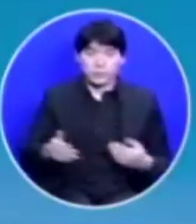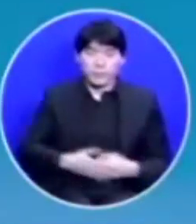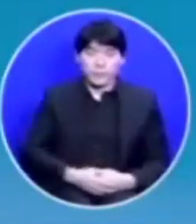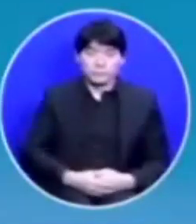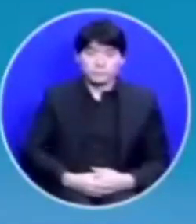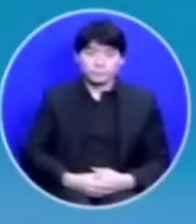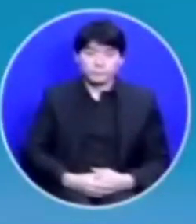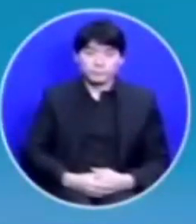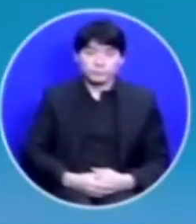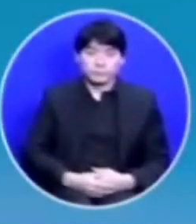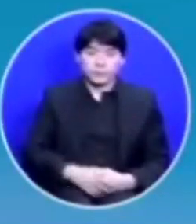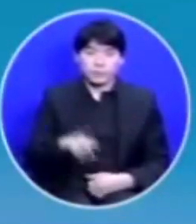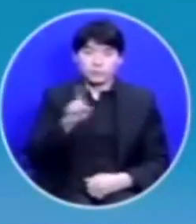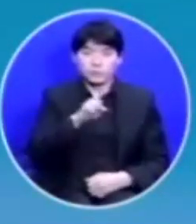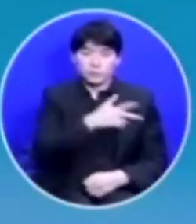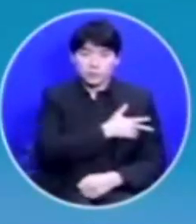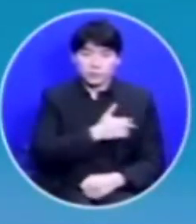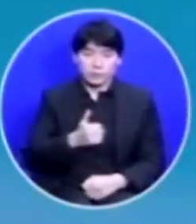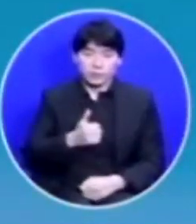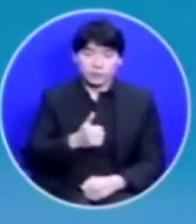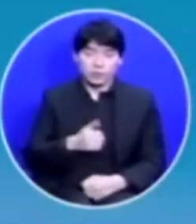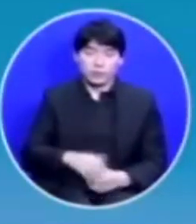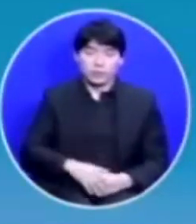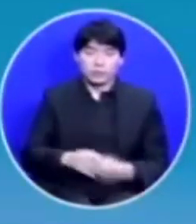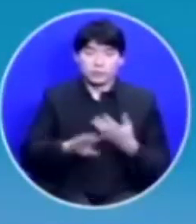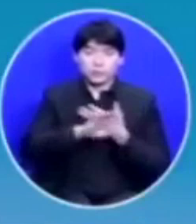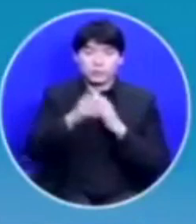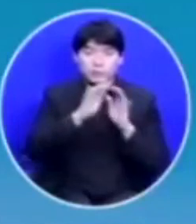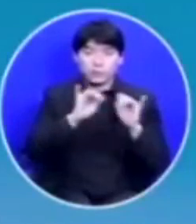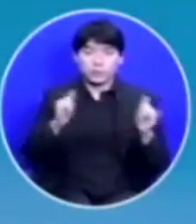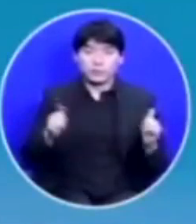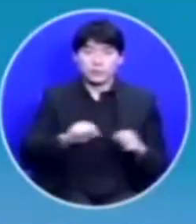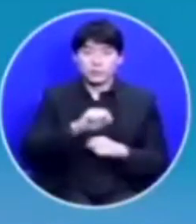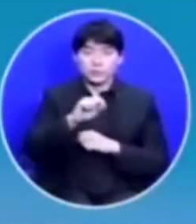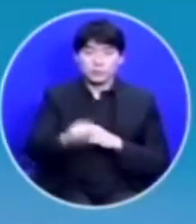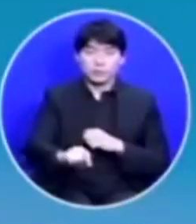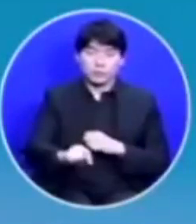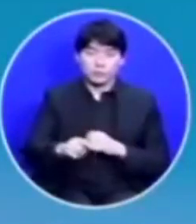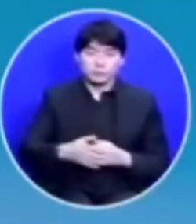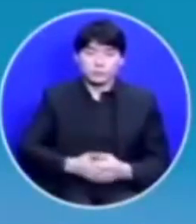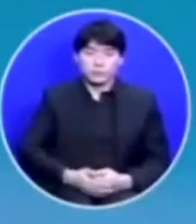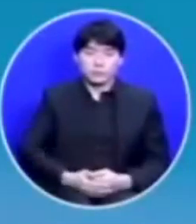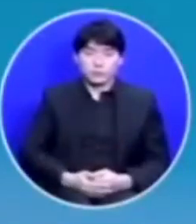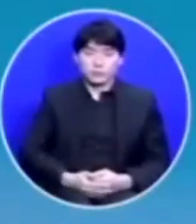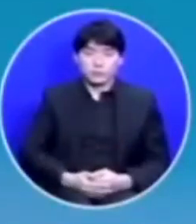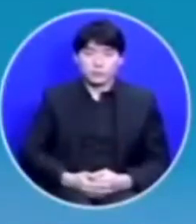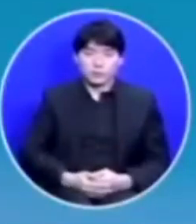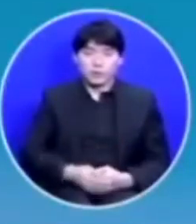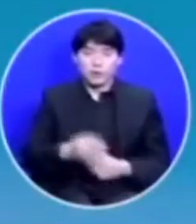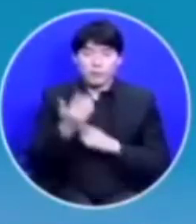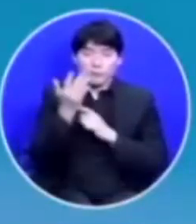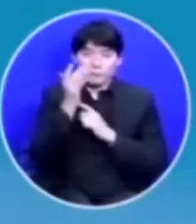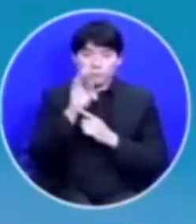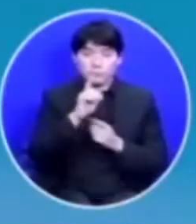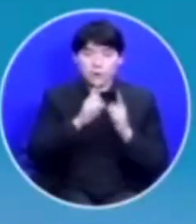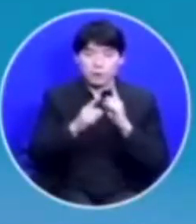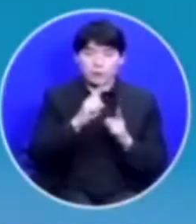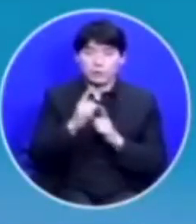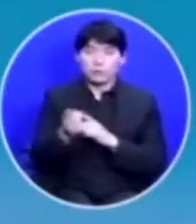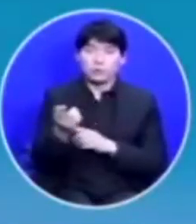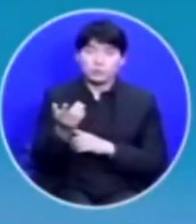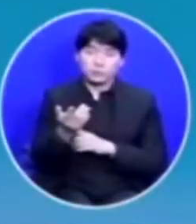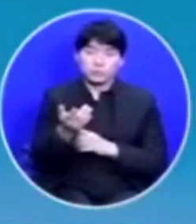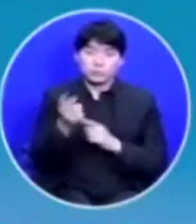조금도 부끄러움이 없이 다른 사람들 앞에 강의를 하라고 해도 할 정도로 그렇게 정말 잘 살았는데